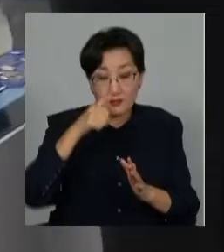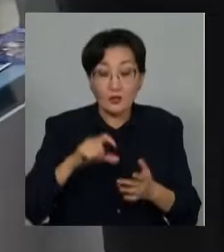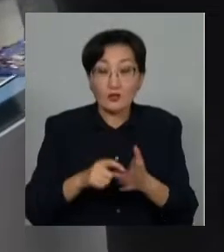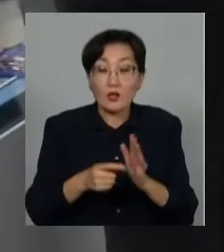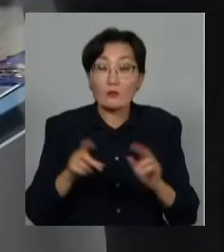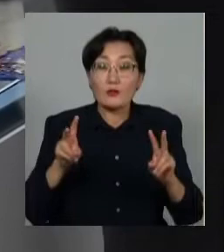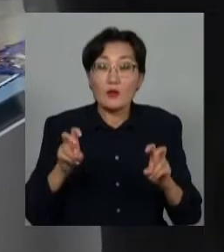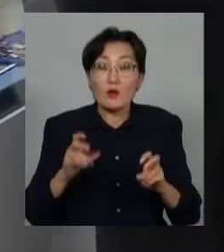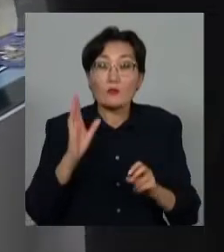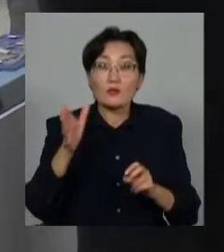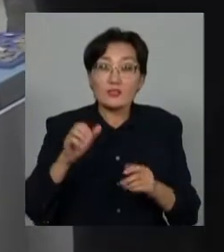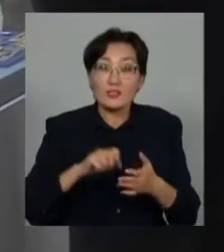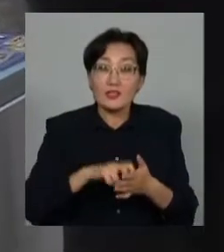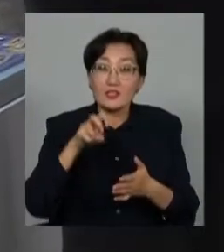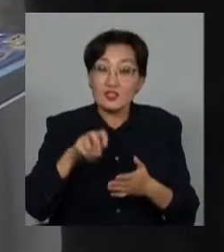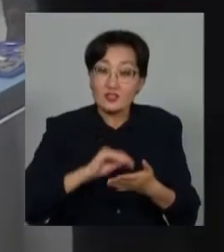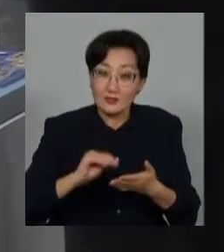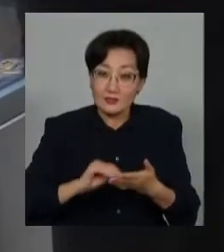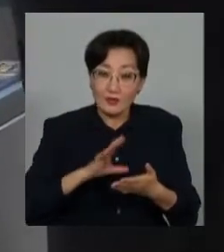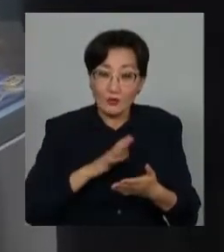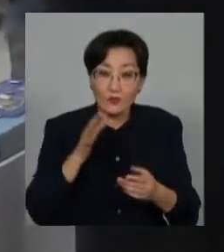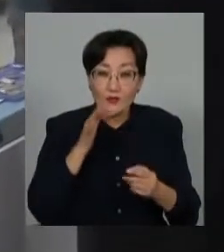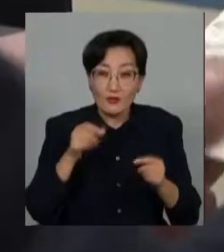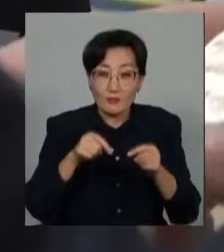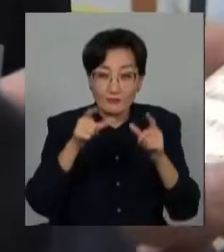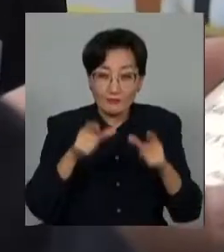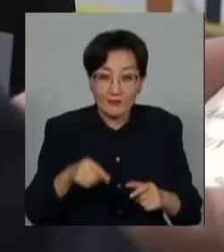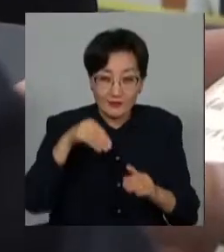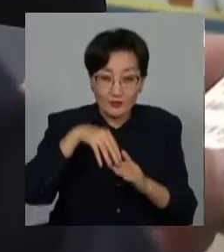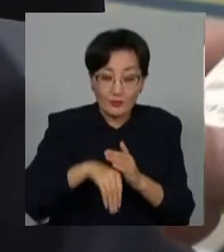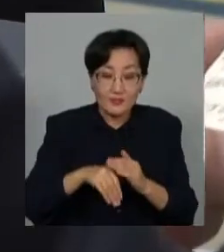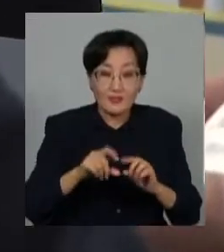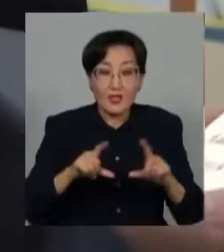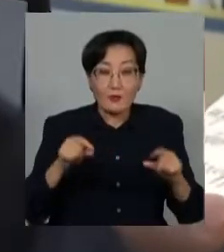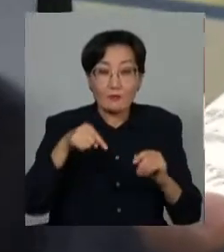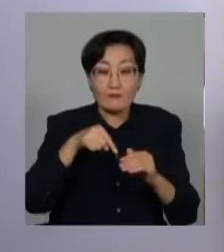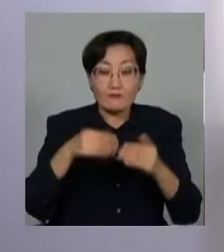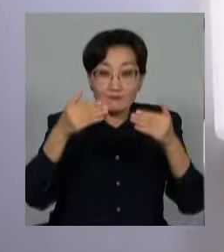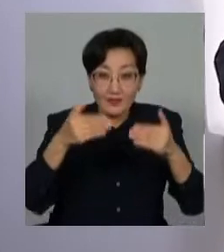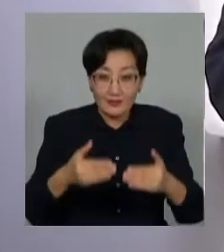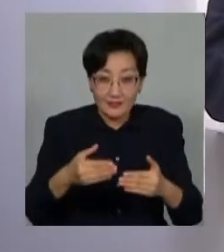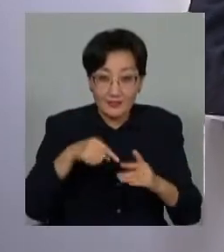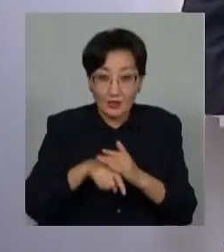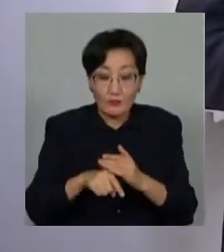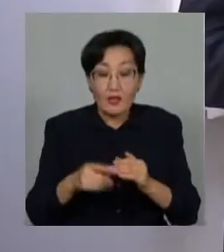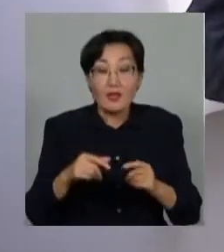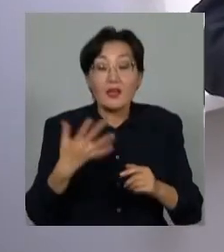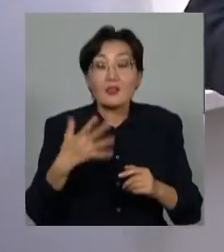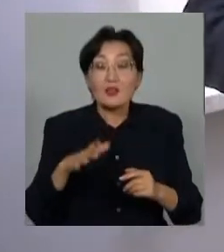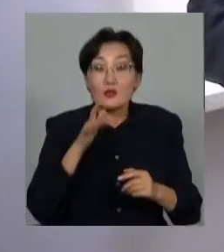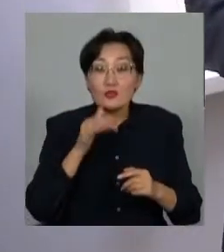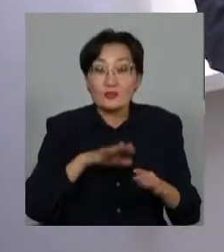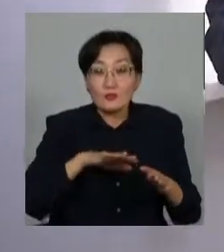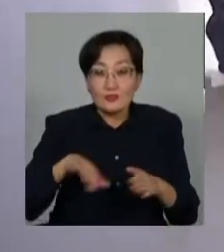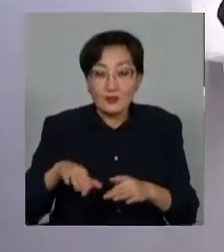болашаққа хат жазған екен. Хат уақыт капсуласына салынып, мектеп қабырғасына қаланса керек. Арада жарты ғасыр уақыт өткенде мемлекет башысы